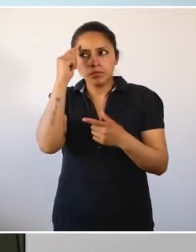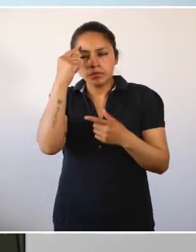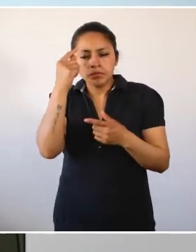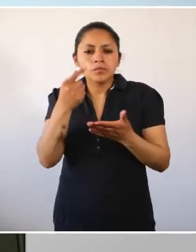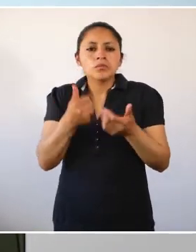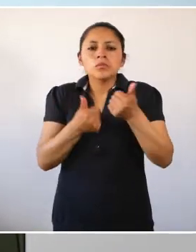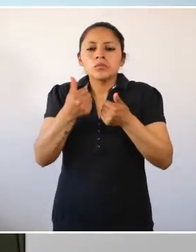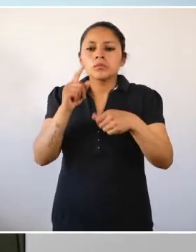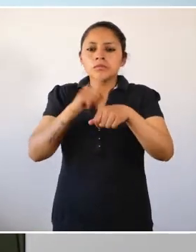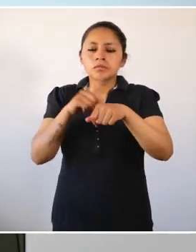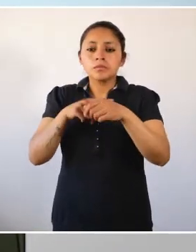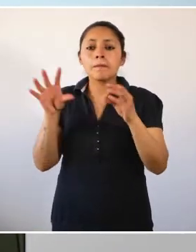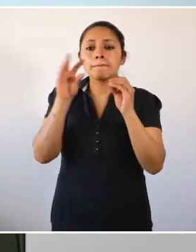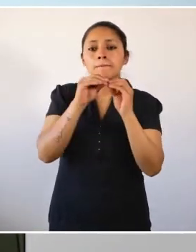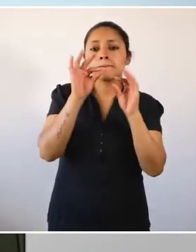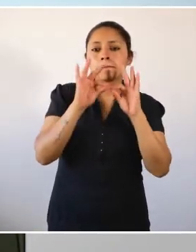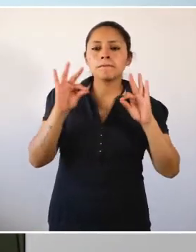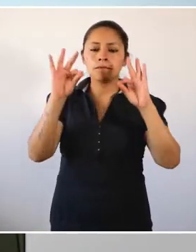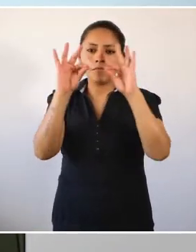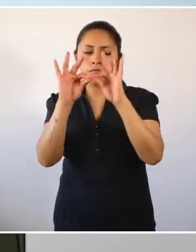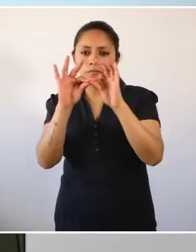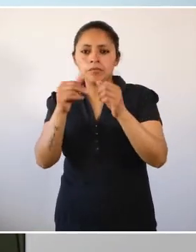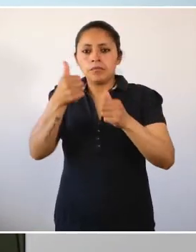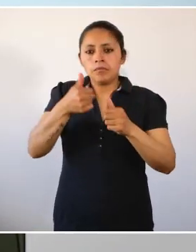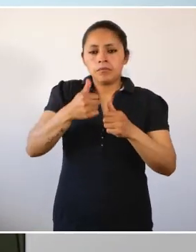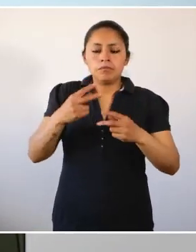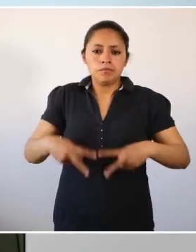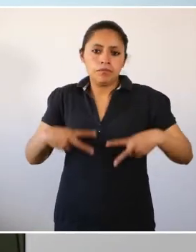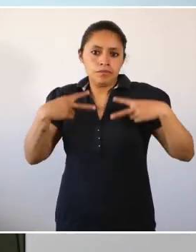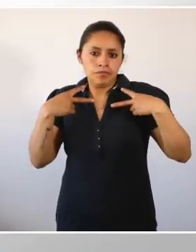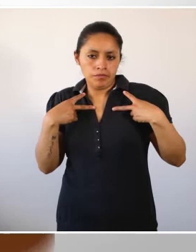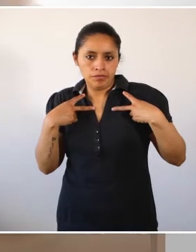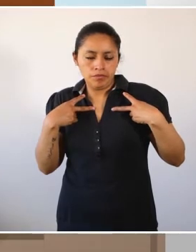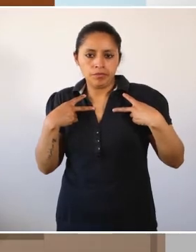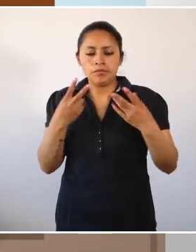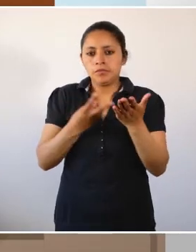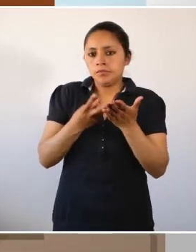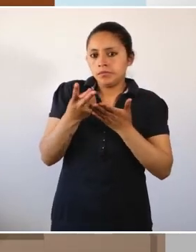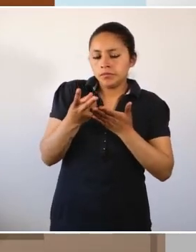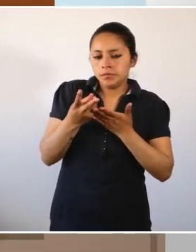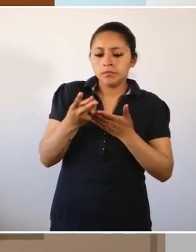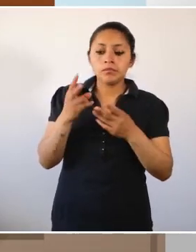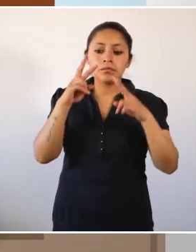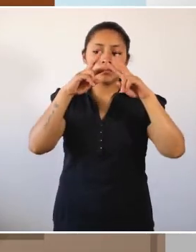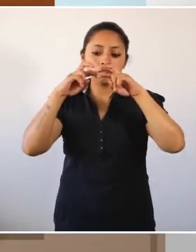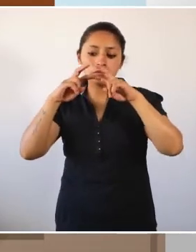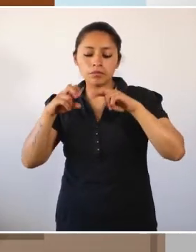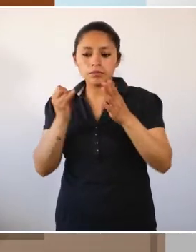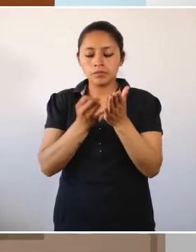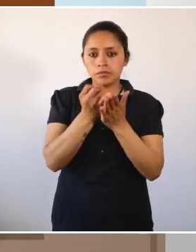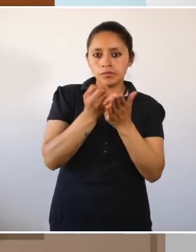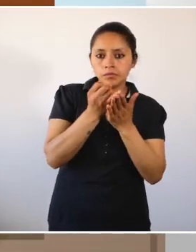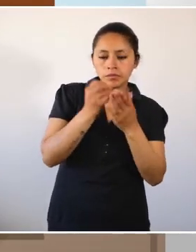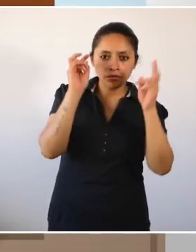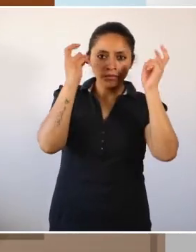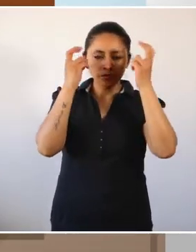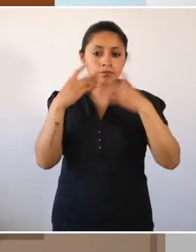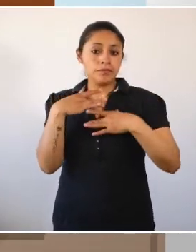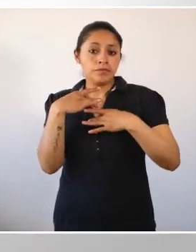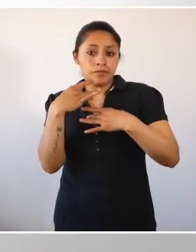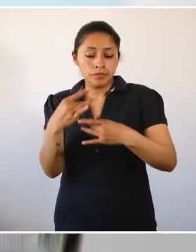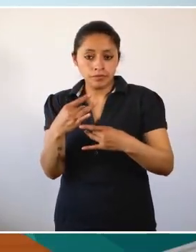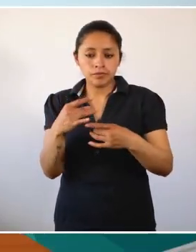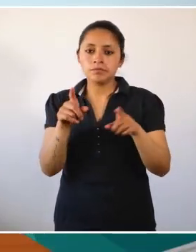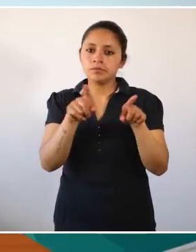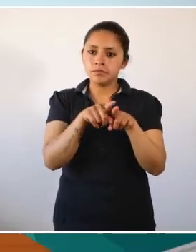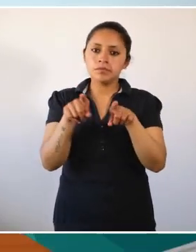parakiwa istasmawa ukamaraki uñihasmawa ministerio de educación uksat wakista tanaksa internet ukanja